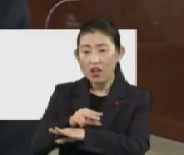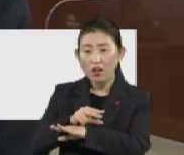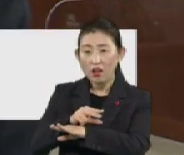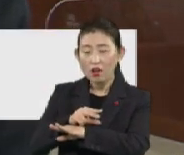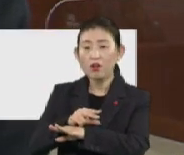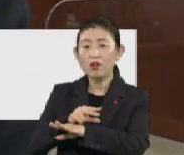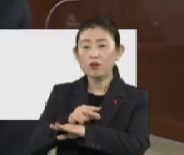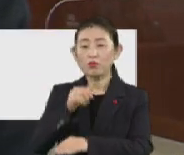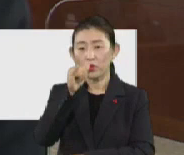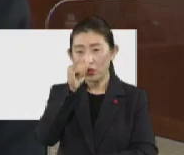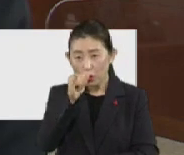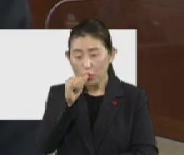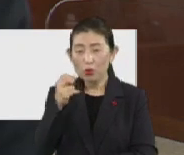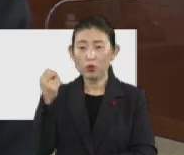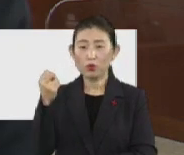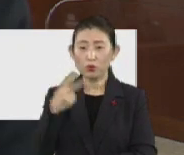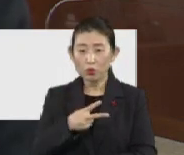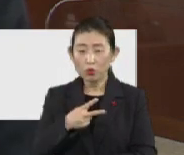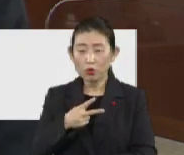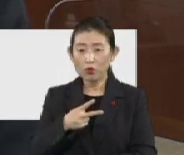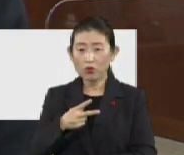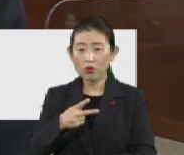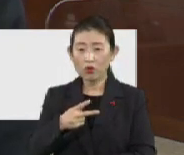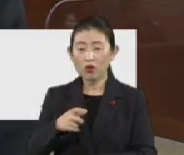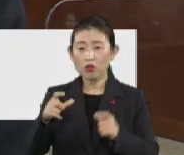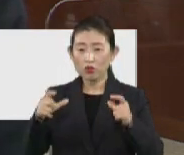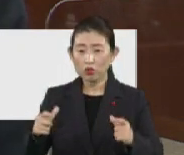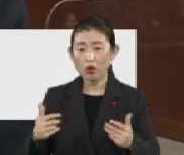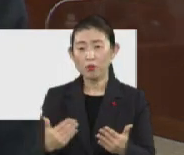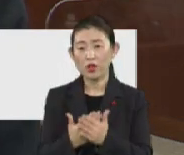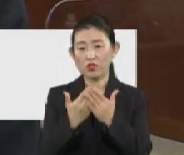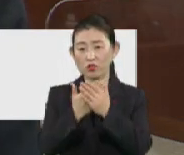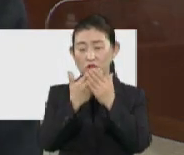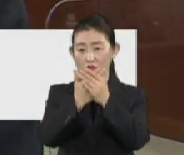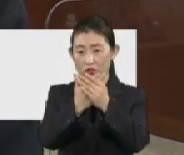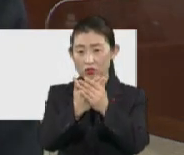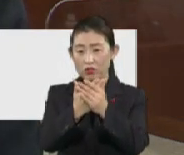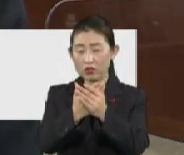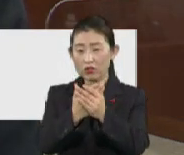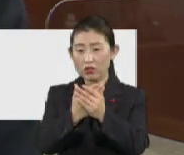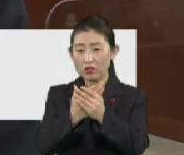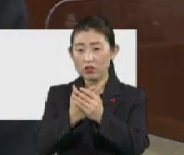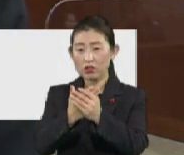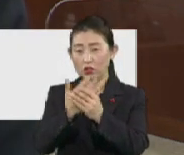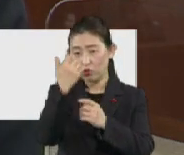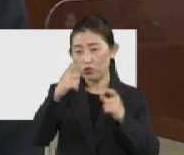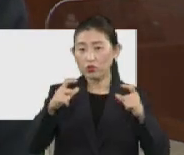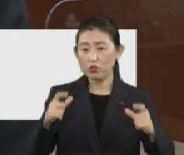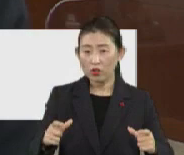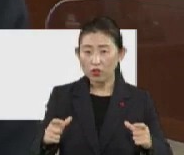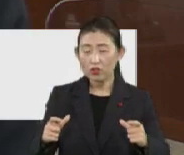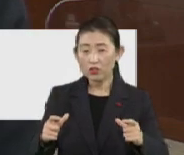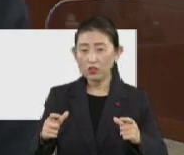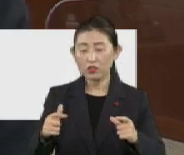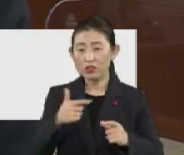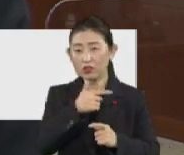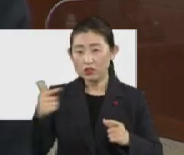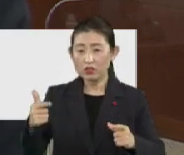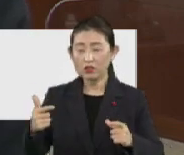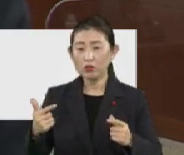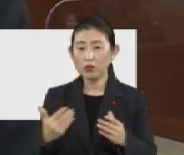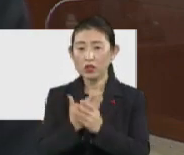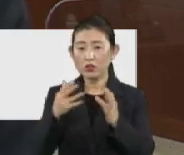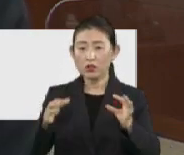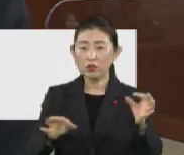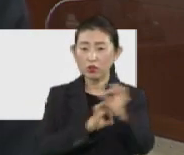아니라 경부축 중심의 국토균형 발전의 축을 동서축까지 확장을 해서 충청권이 이른바 메가시티의 거점이 될 수